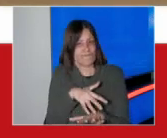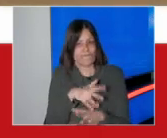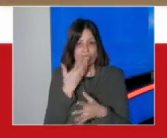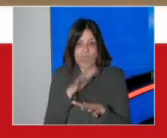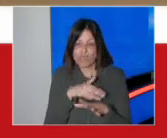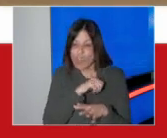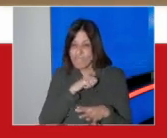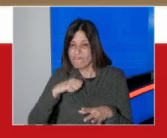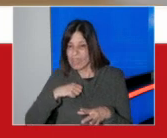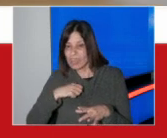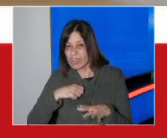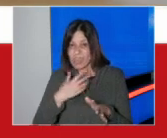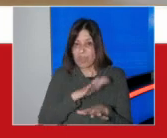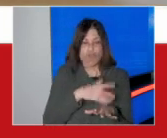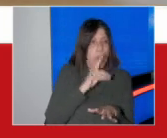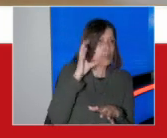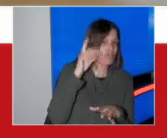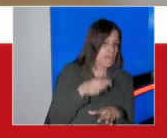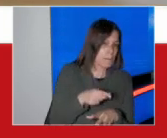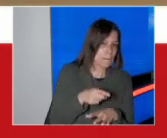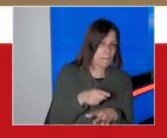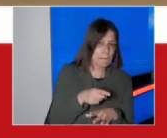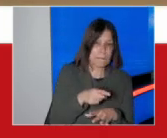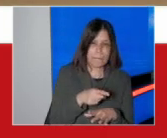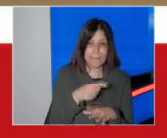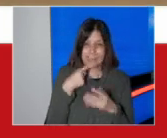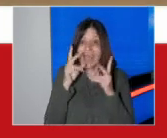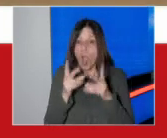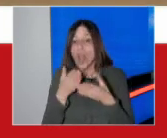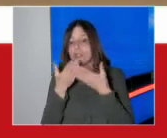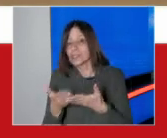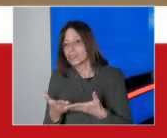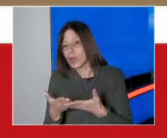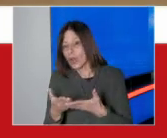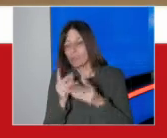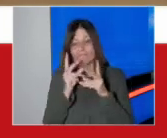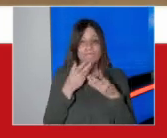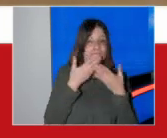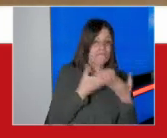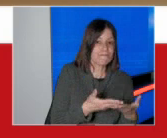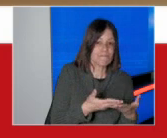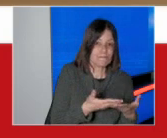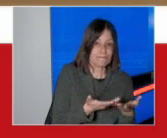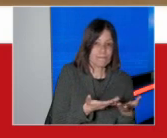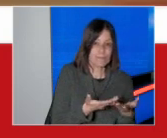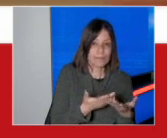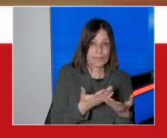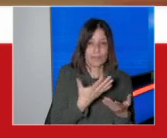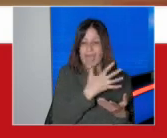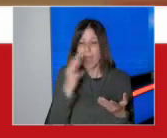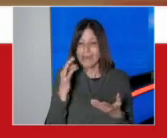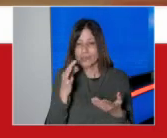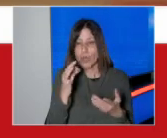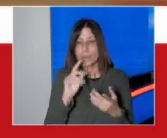מרגיש לבד? האם הוא מרגיש שלא מקשיבים לו? האם אתה יכול לעזור לו? האם אתה יכול לסייע לו? 500